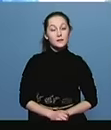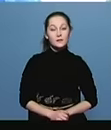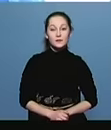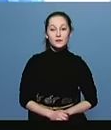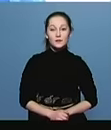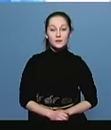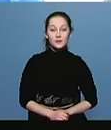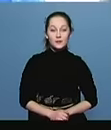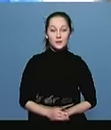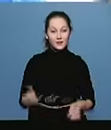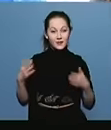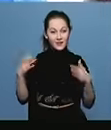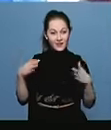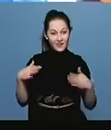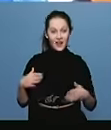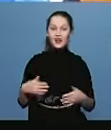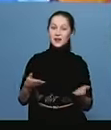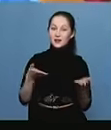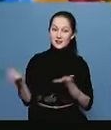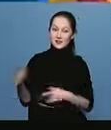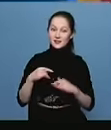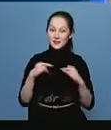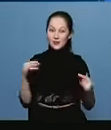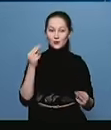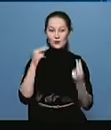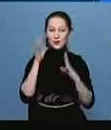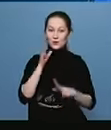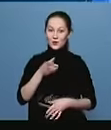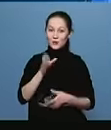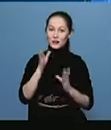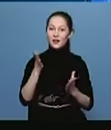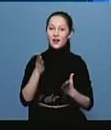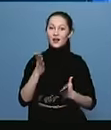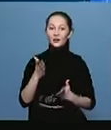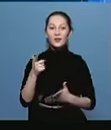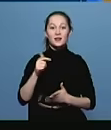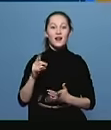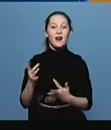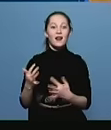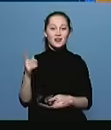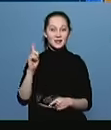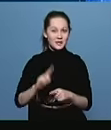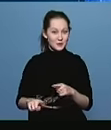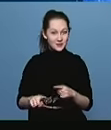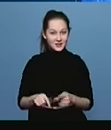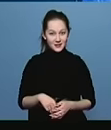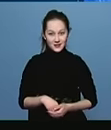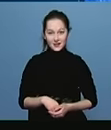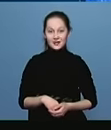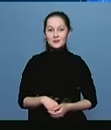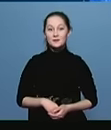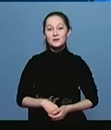давайте, дорогие гости, айдайте к столу. Чай будем пить, который на газе быстро газ нам